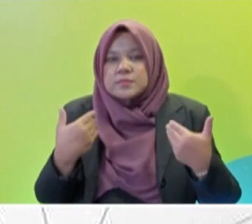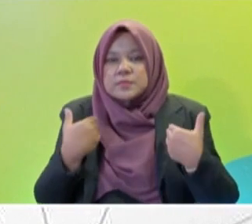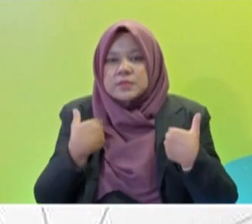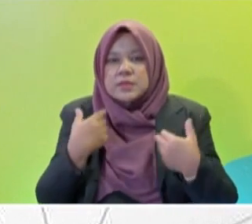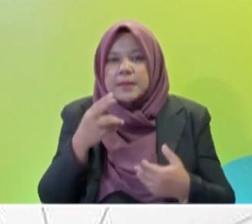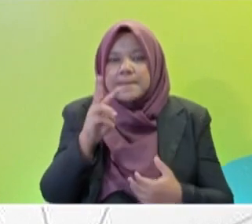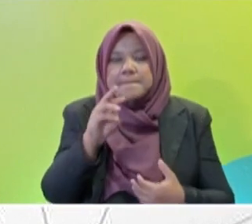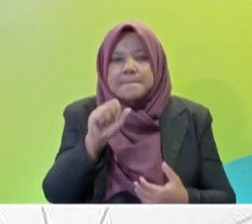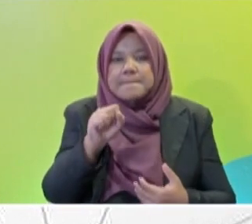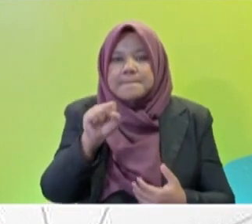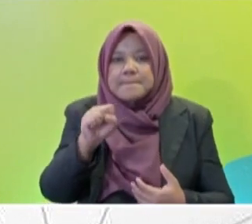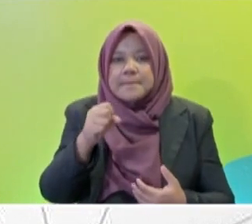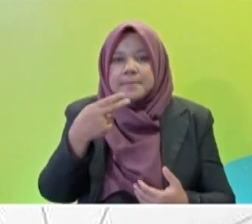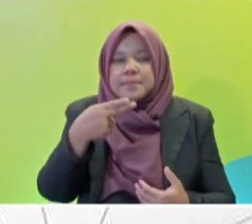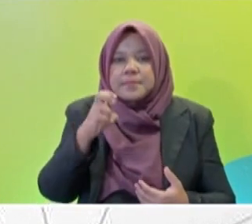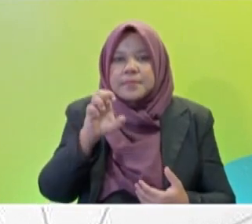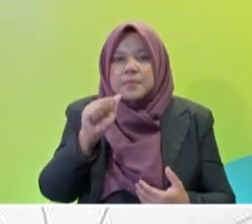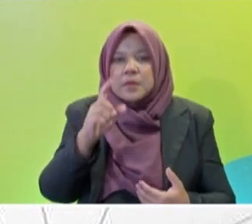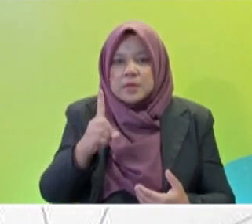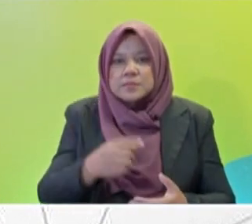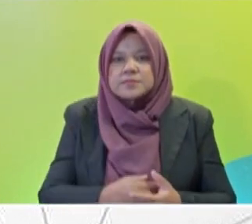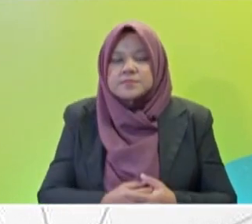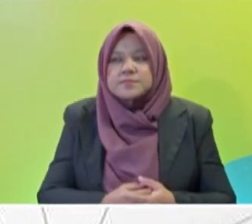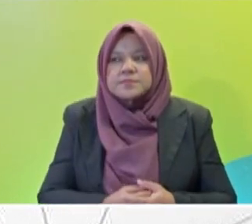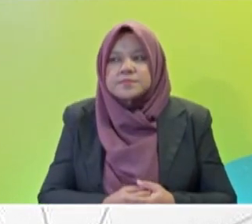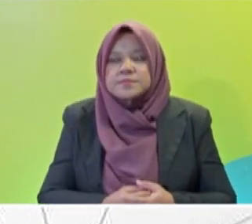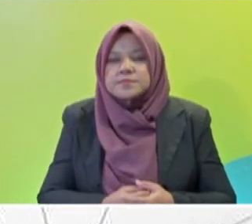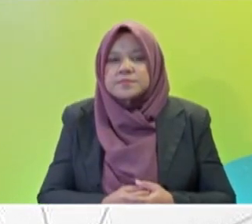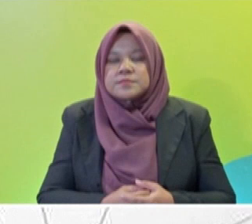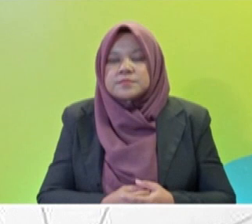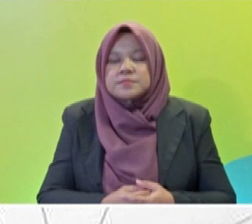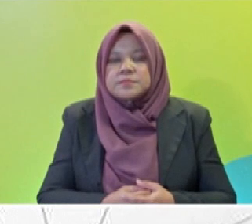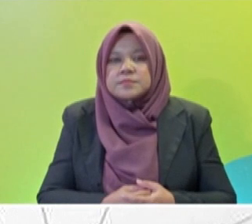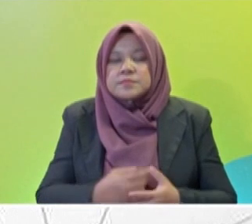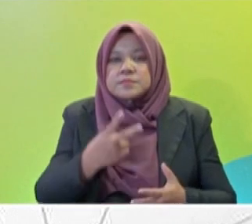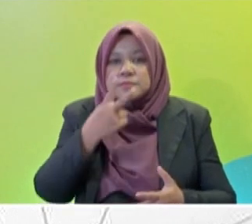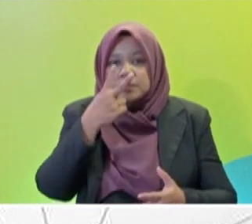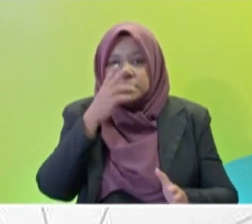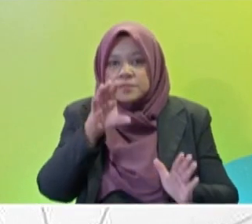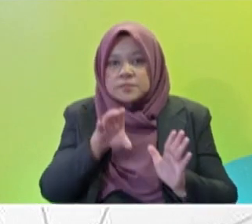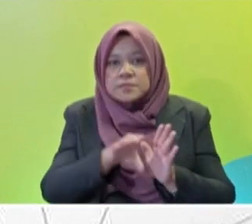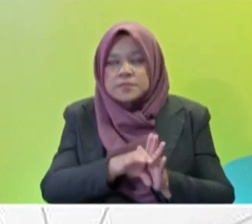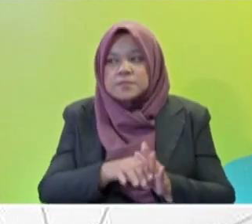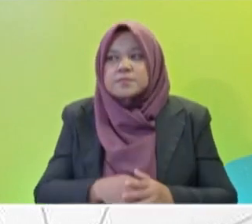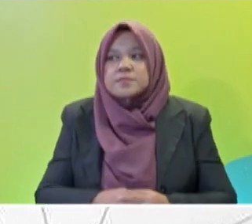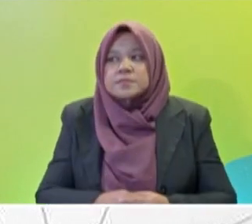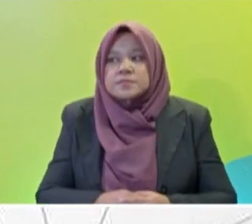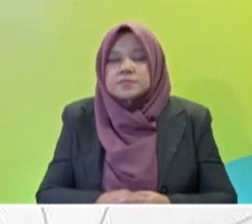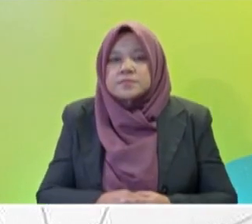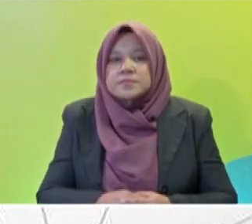ada body text dan juga ada ilustrasi simbol ilustrasi Seperti yang saya Tunjukkan